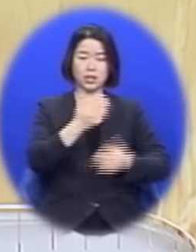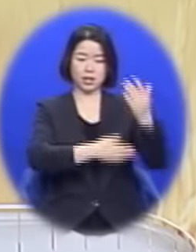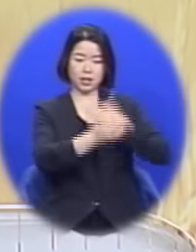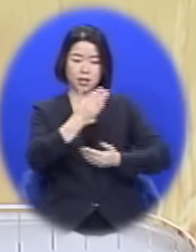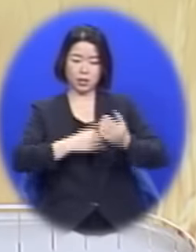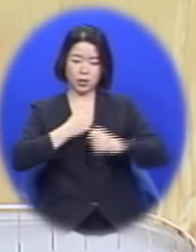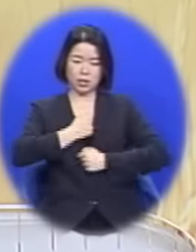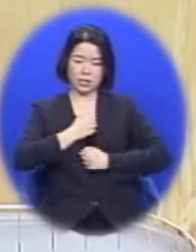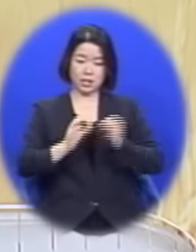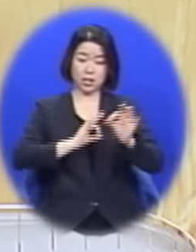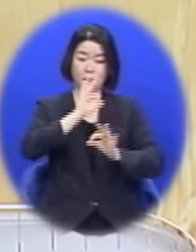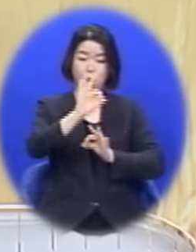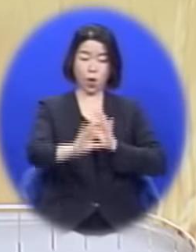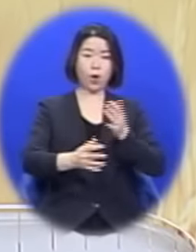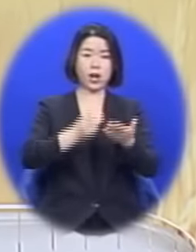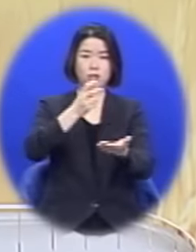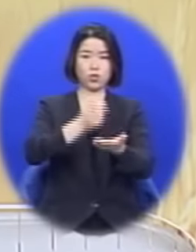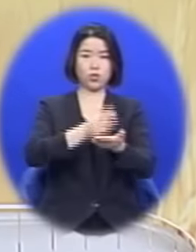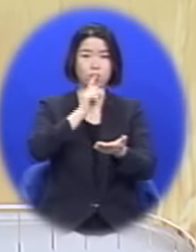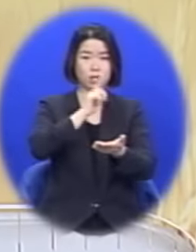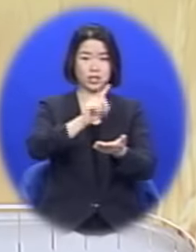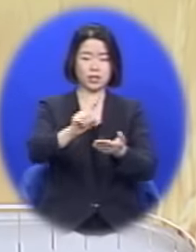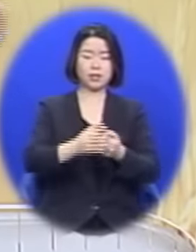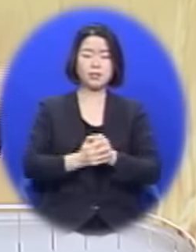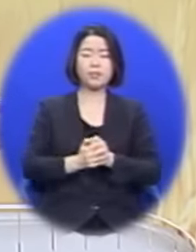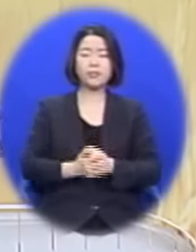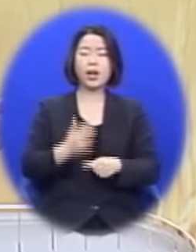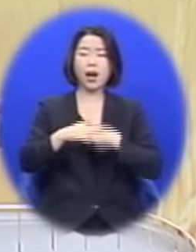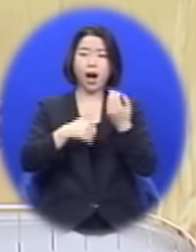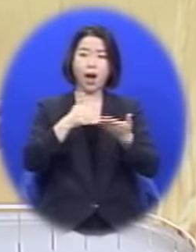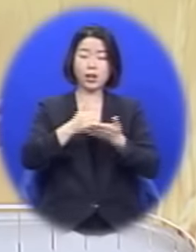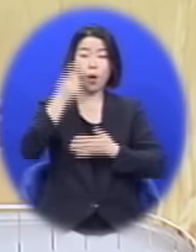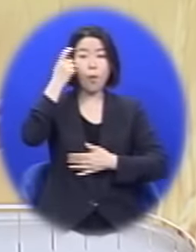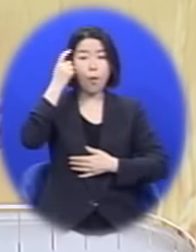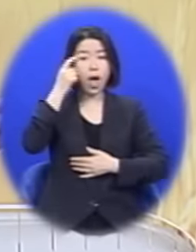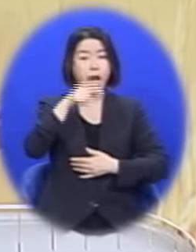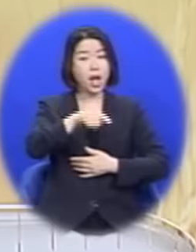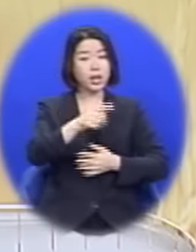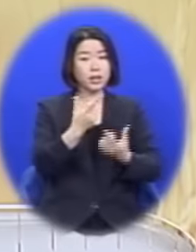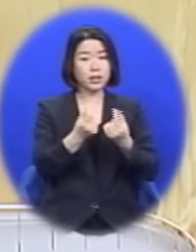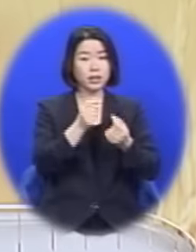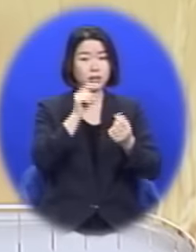지킬 영원한 규례니라. 하나님께서 왜 그렇게 하셨을까요?